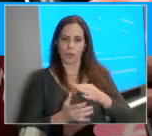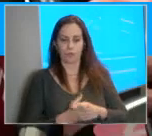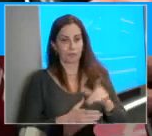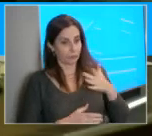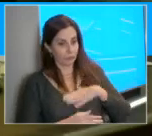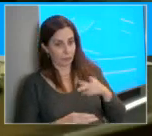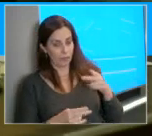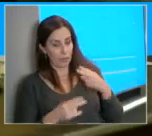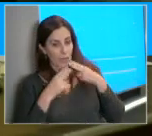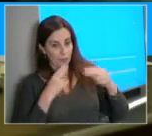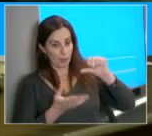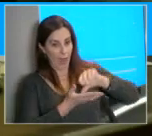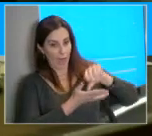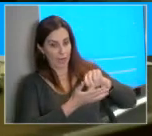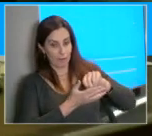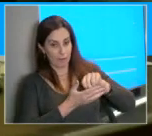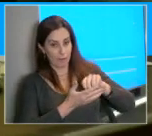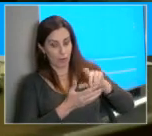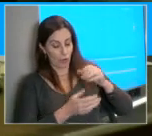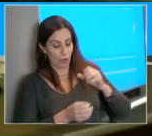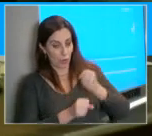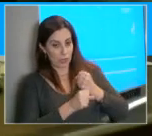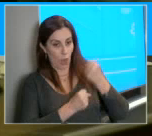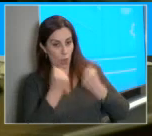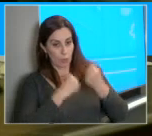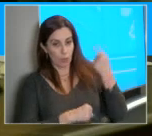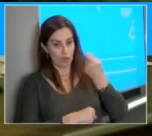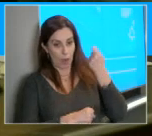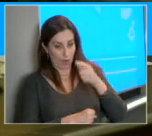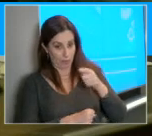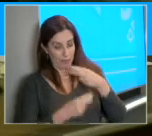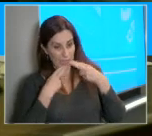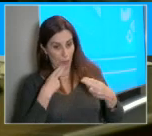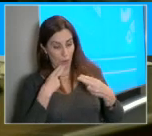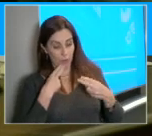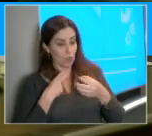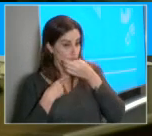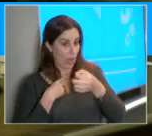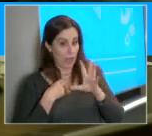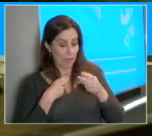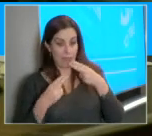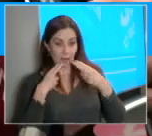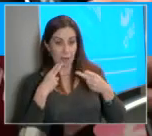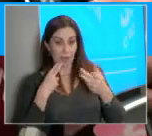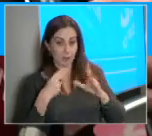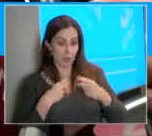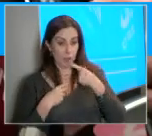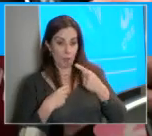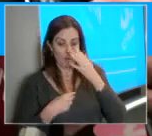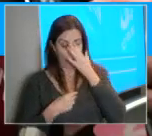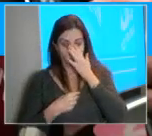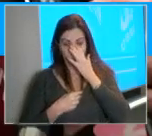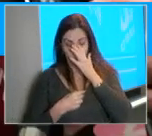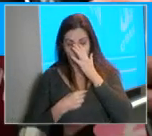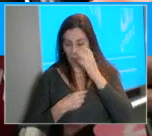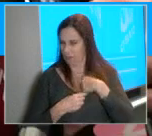לנקום בערים שבאופן ככה וולונטרי עושות תחבורה ציבורית בשבת, ושאלת השאלה, האם נקמה זה השיח שאתה מדבר עליו? אני לא